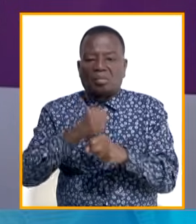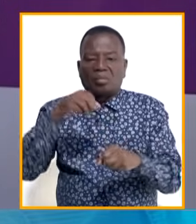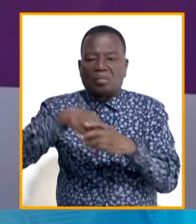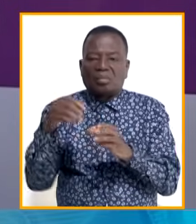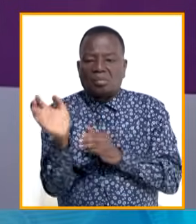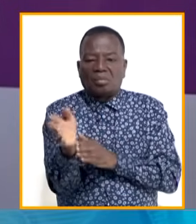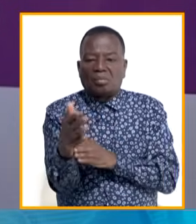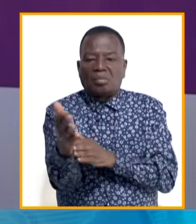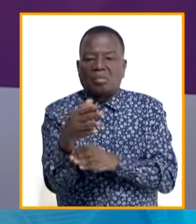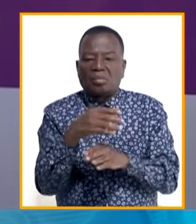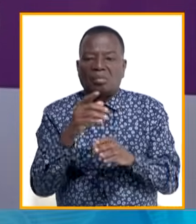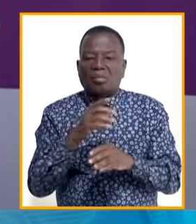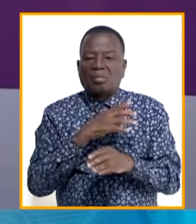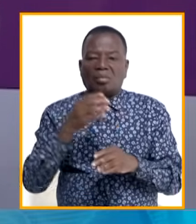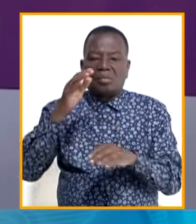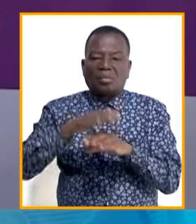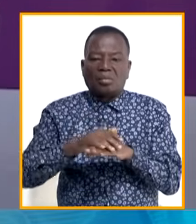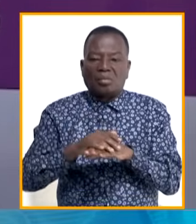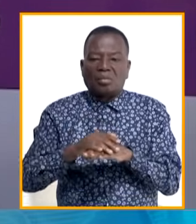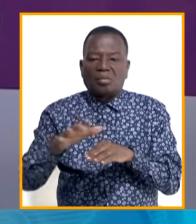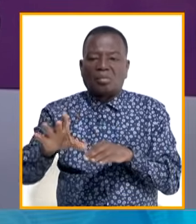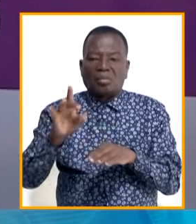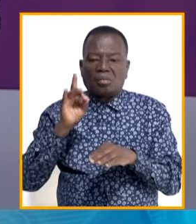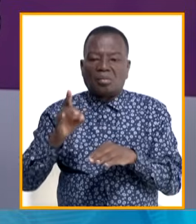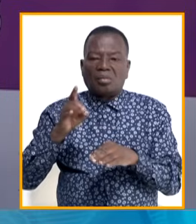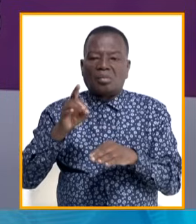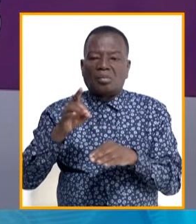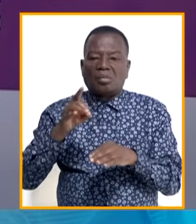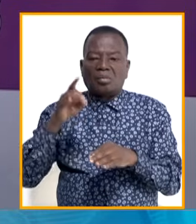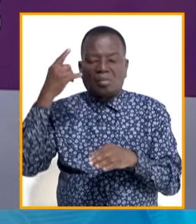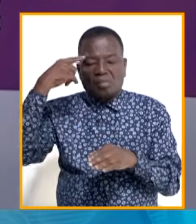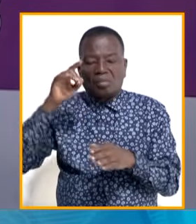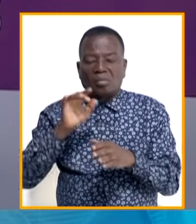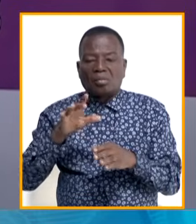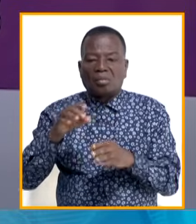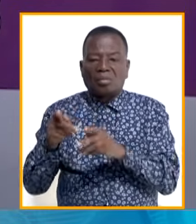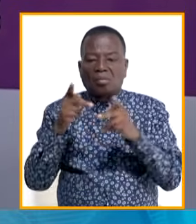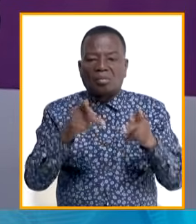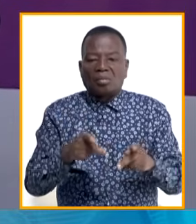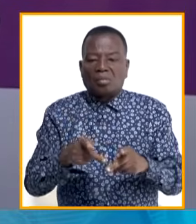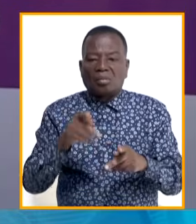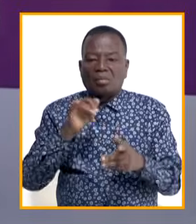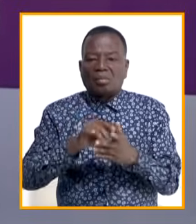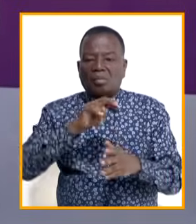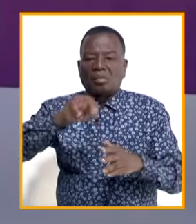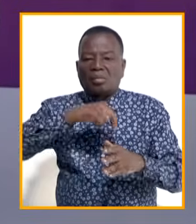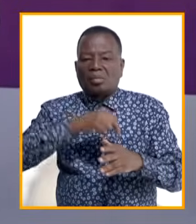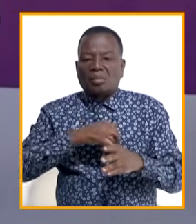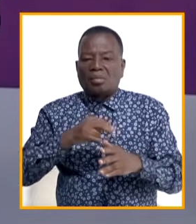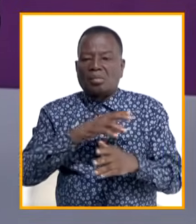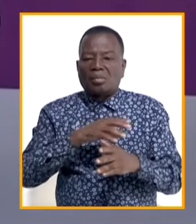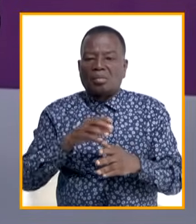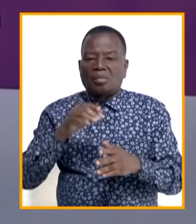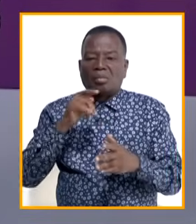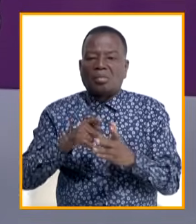il fallait faire un choix sur le segment dans lequel on devait se positionner. Et le segment idéal pour se positionner que j'ai trouvé était au niveau de l'alevinage, puisqu'il y